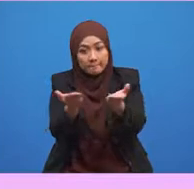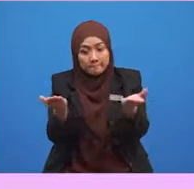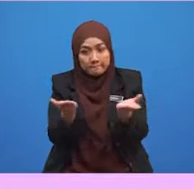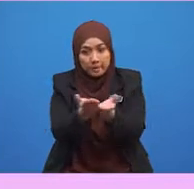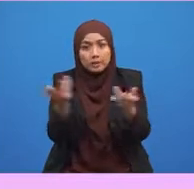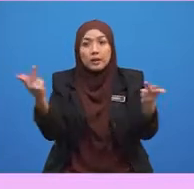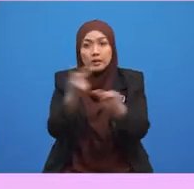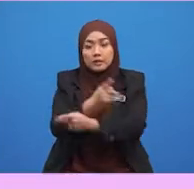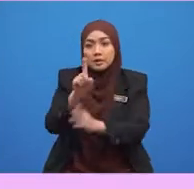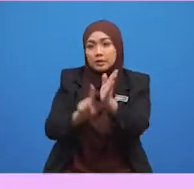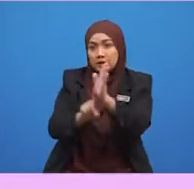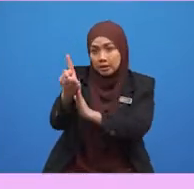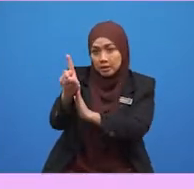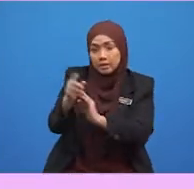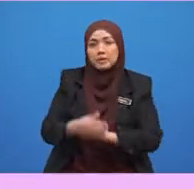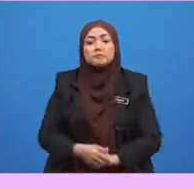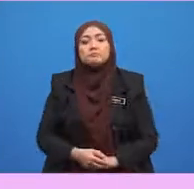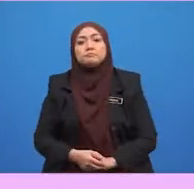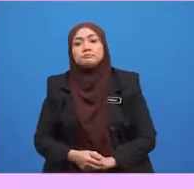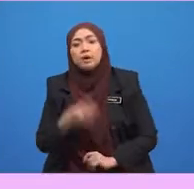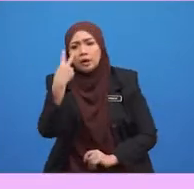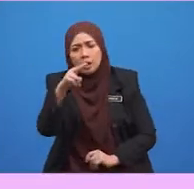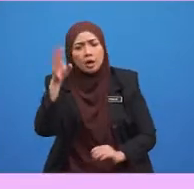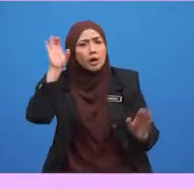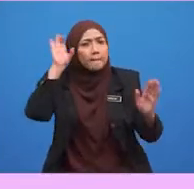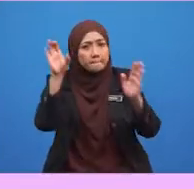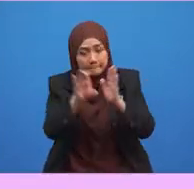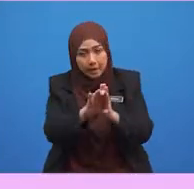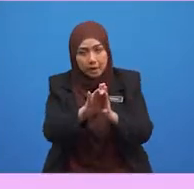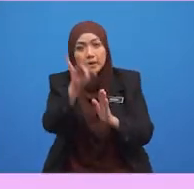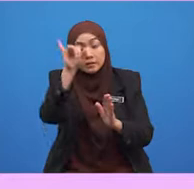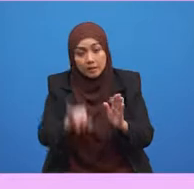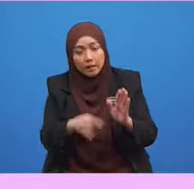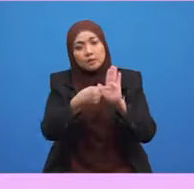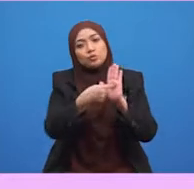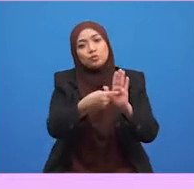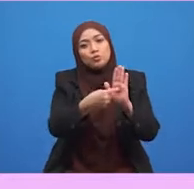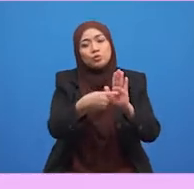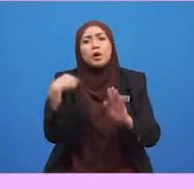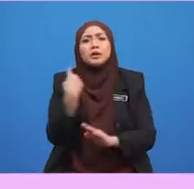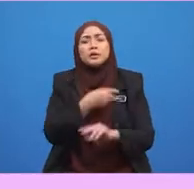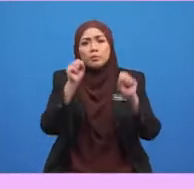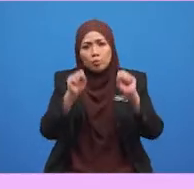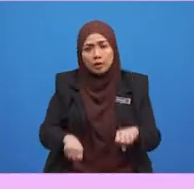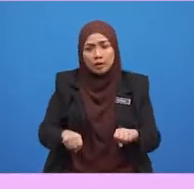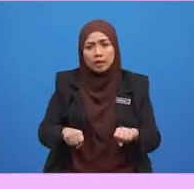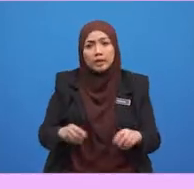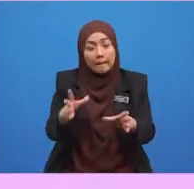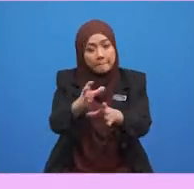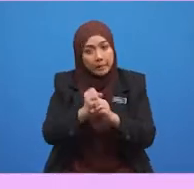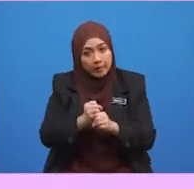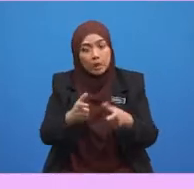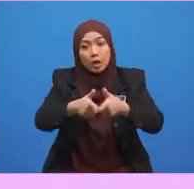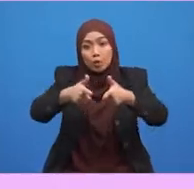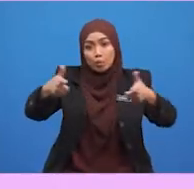tinggi. Berdasarkan rajah segi empat tepat ini, kita perolehi luas segi empat